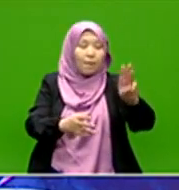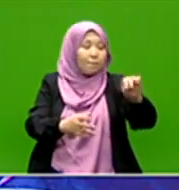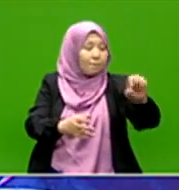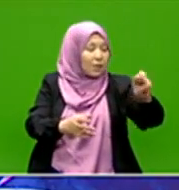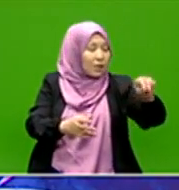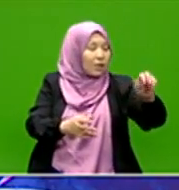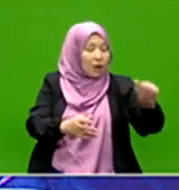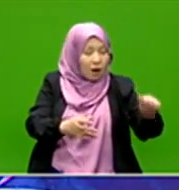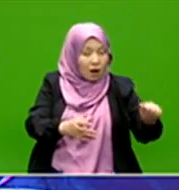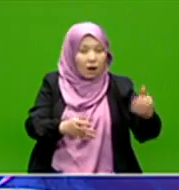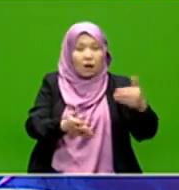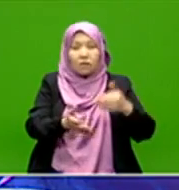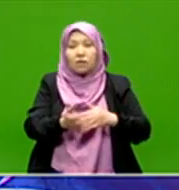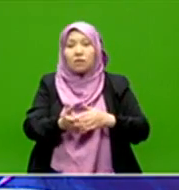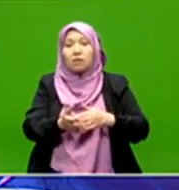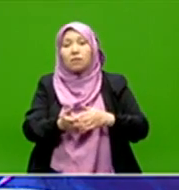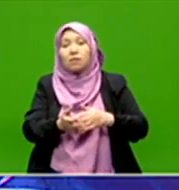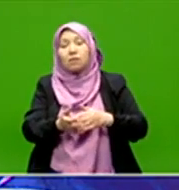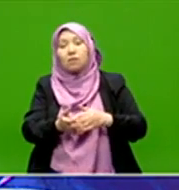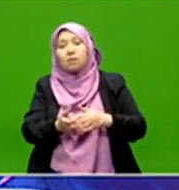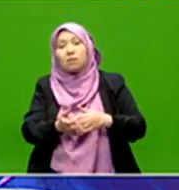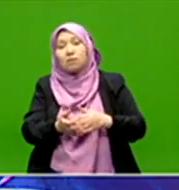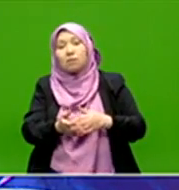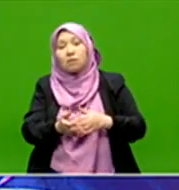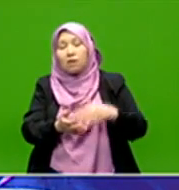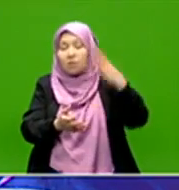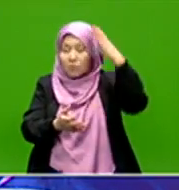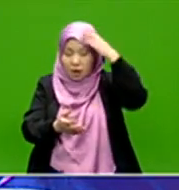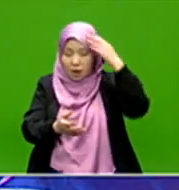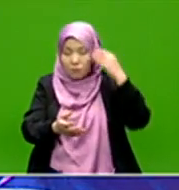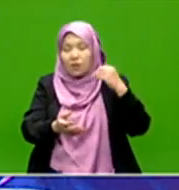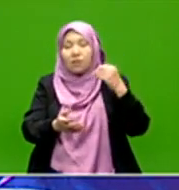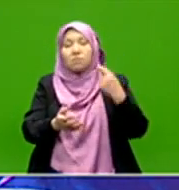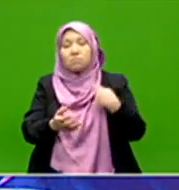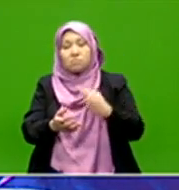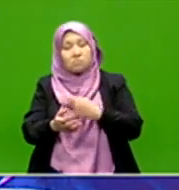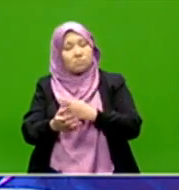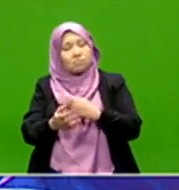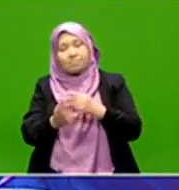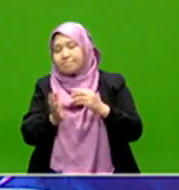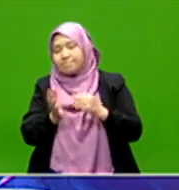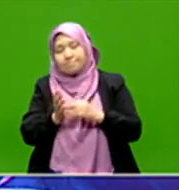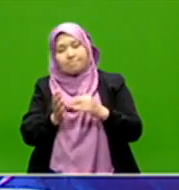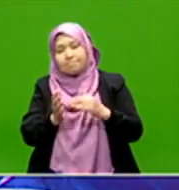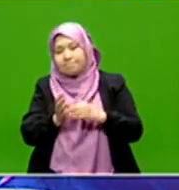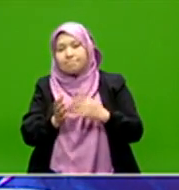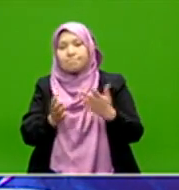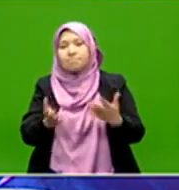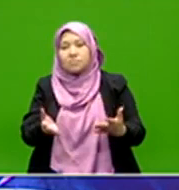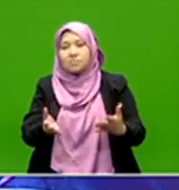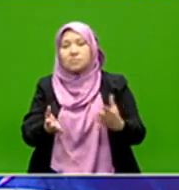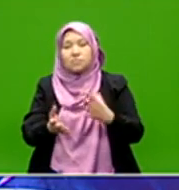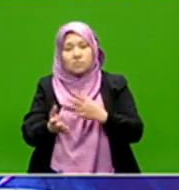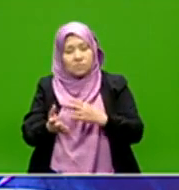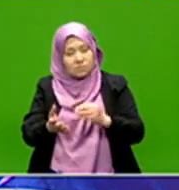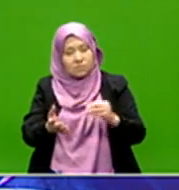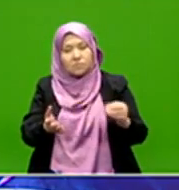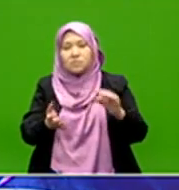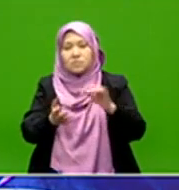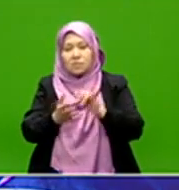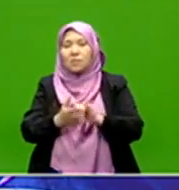lagi lah. Nanti kita kongsi sikit pengalaman tu dekat Mina, ya Allah. Kan? Jadi di Muzdalifah tu, antara pengalaman tu